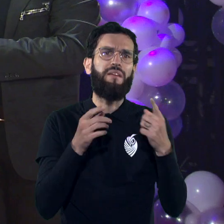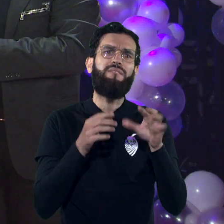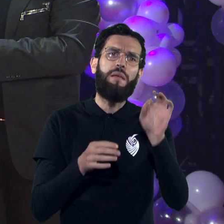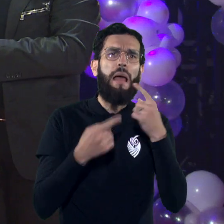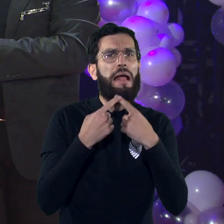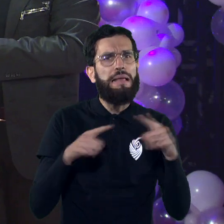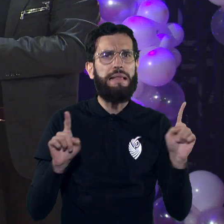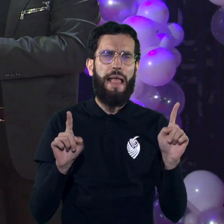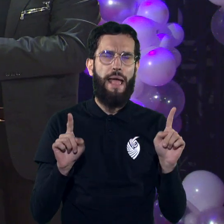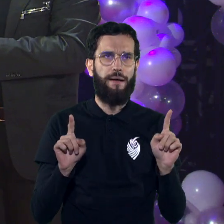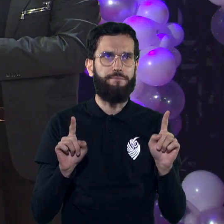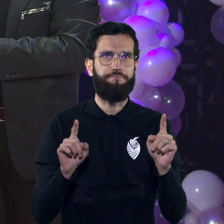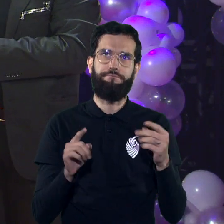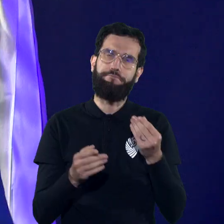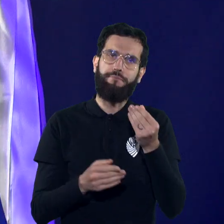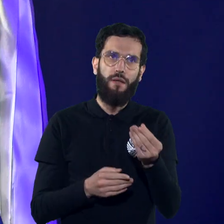úplne inú kartu.